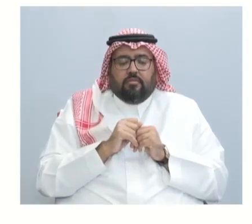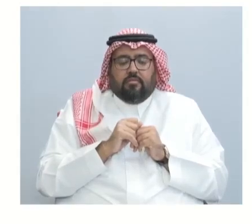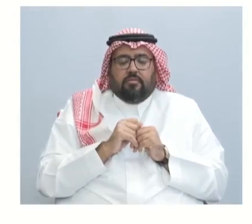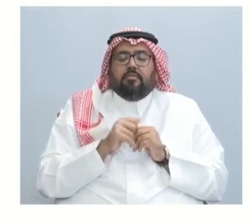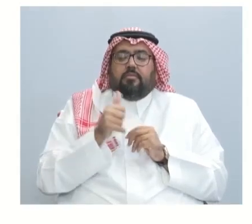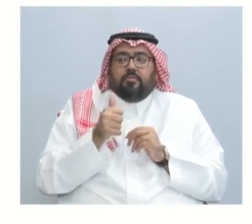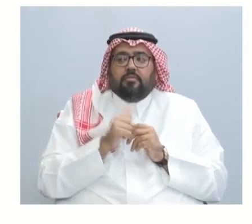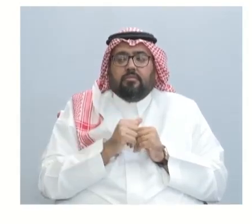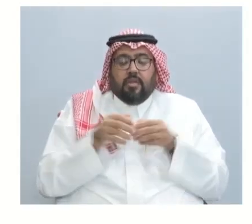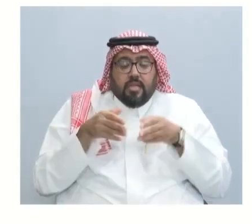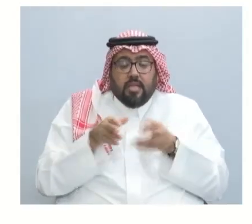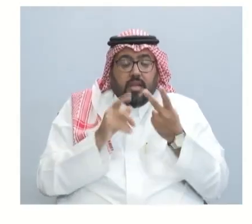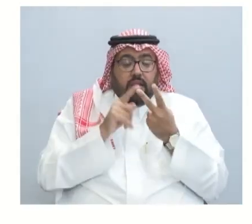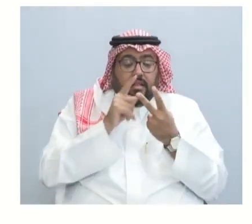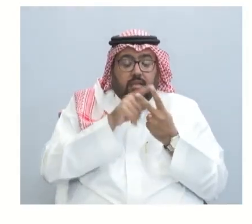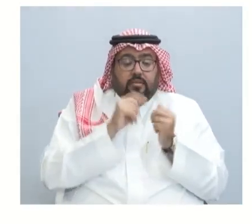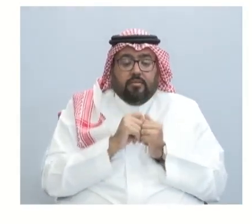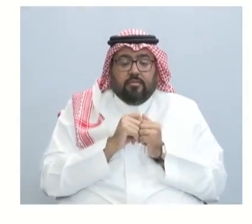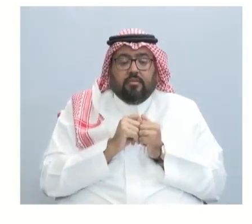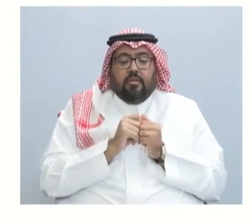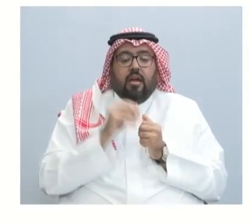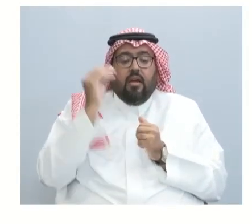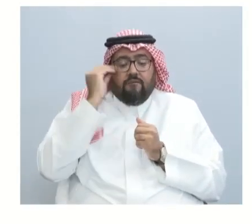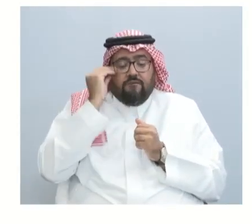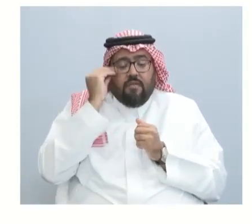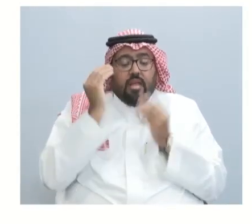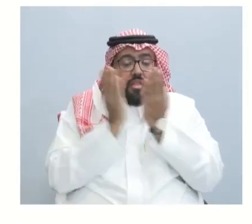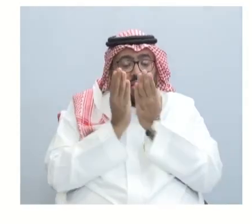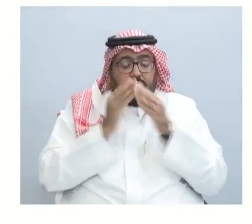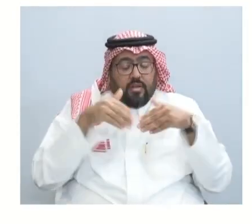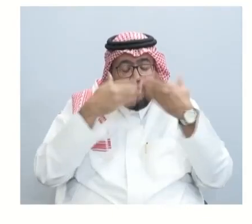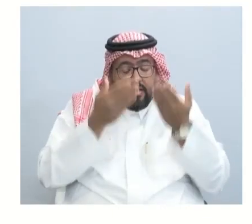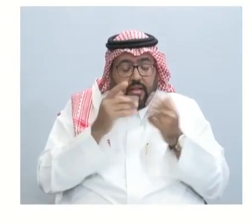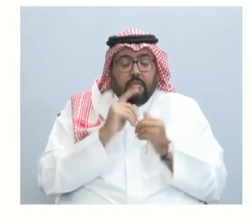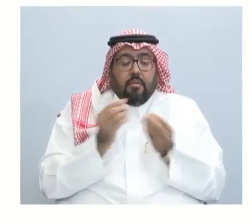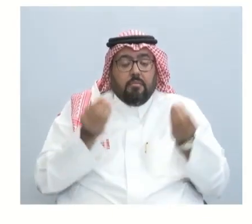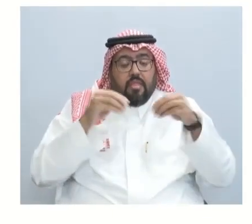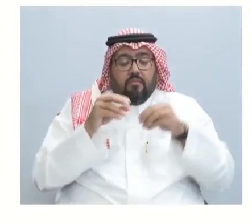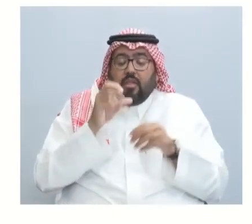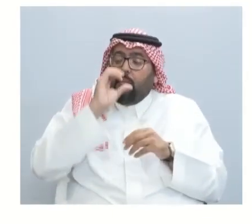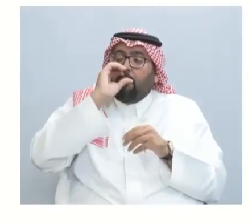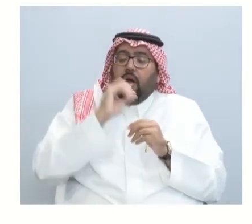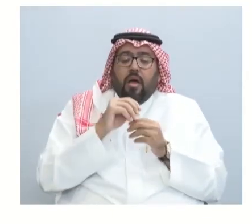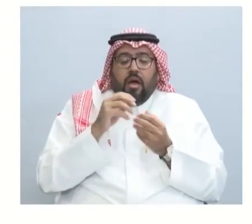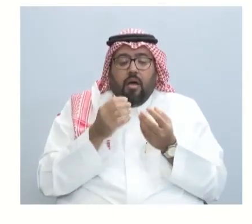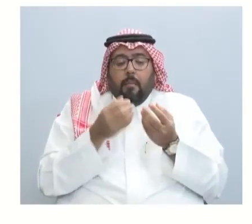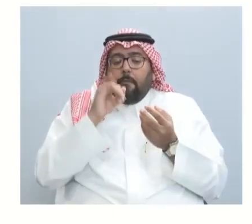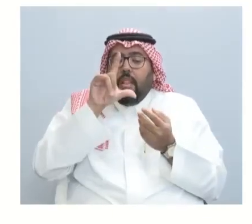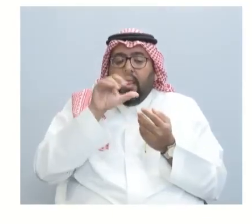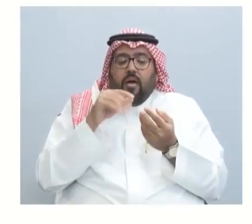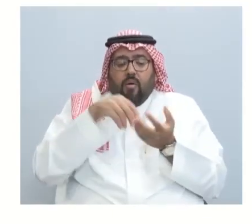احسنتم هناك طريقتين وسوف نتعرف عليها في دروسنا القادمه باضافه الماء الى مخلوط الملح والرمل